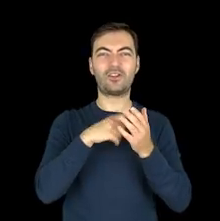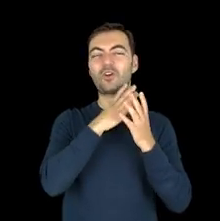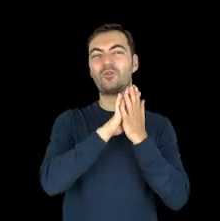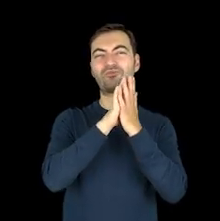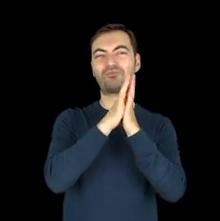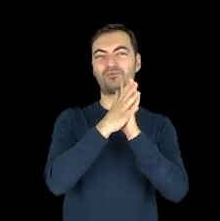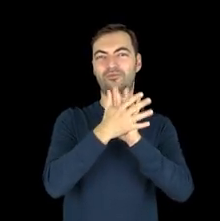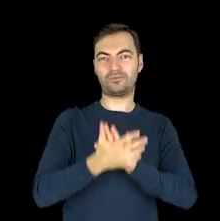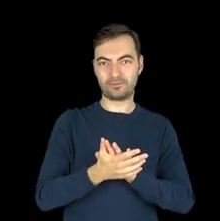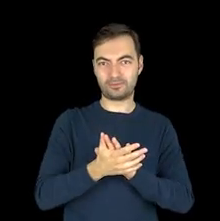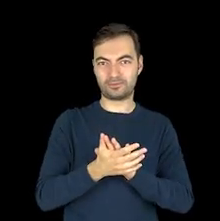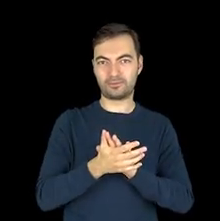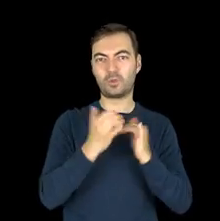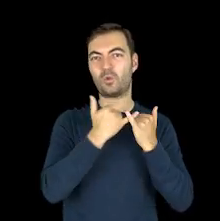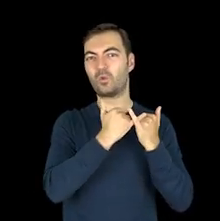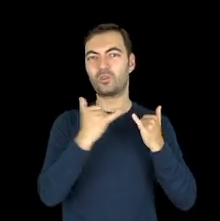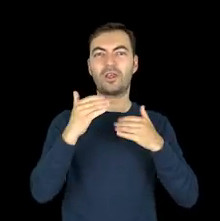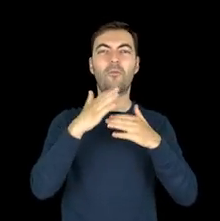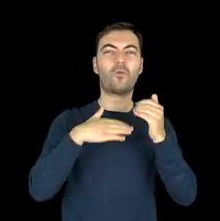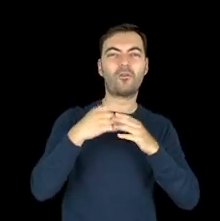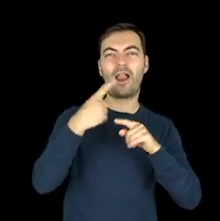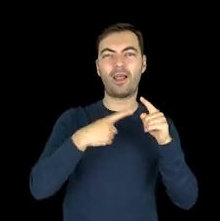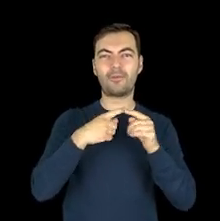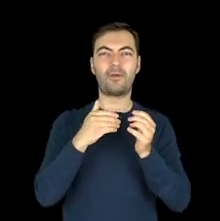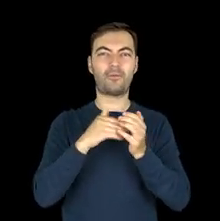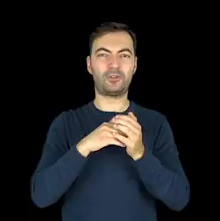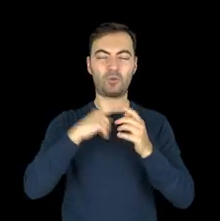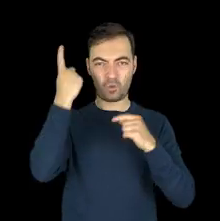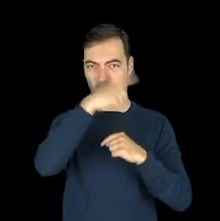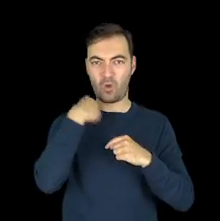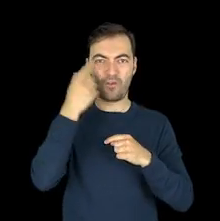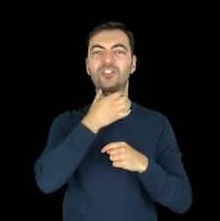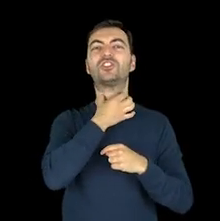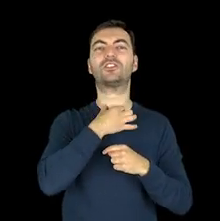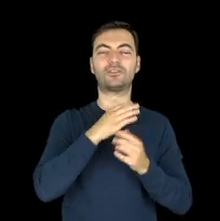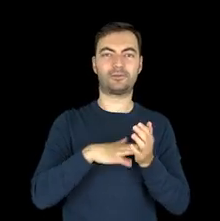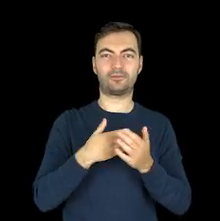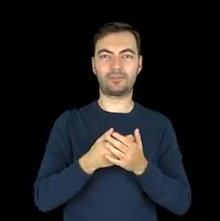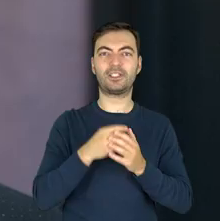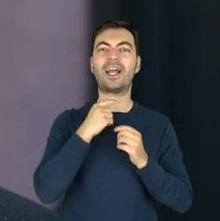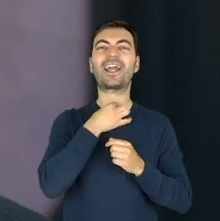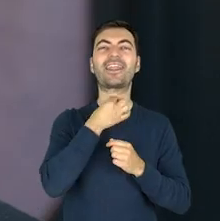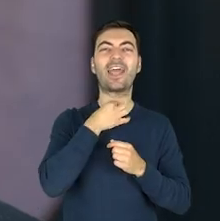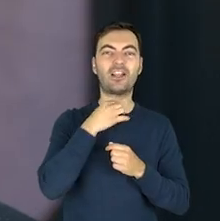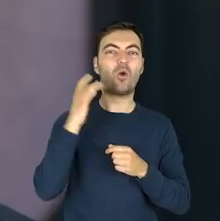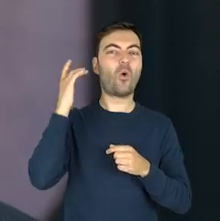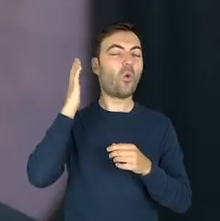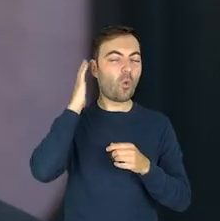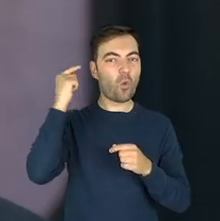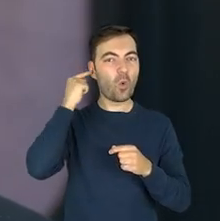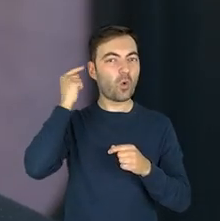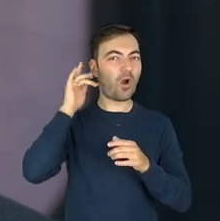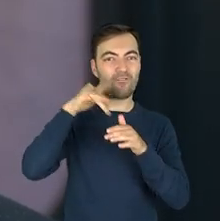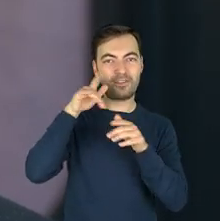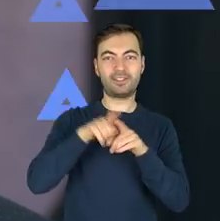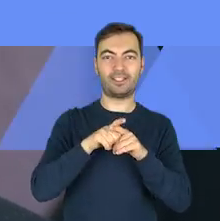łuki przekształcają się potem w różne struktury występujące w obrębie głowy i szyi, takie jak krtań, ucho środkowe